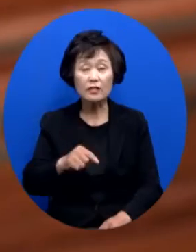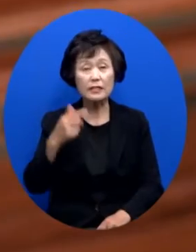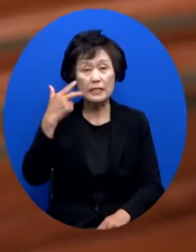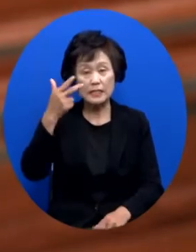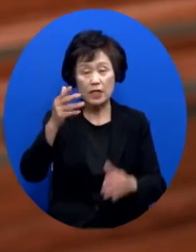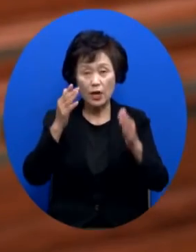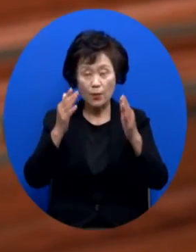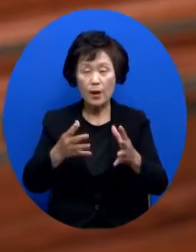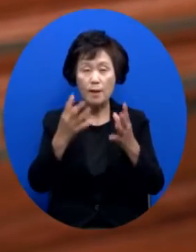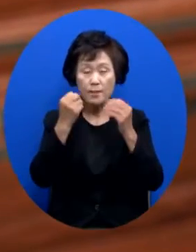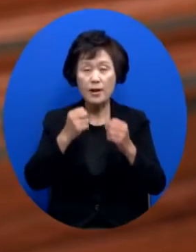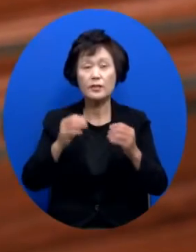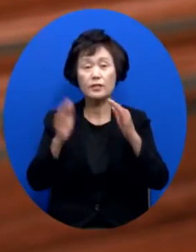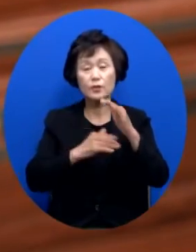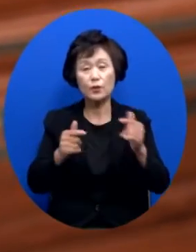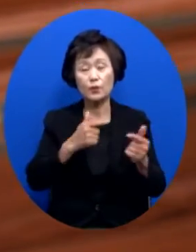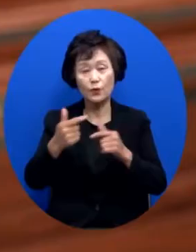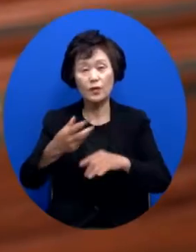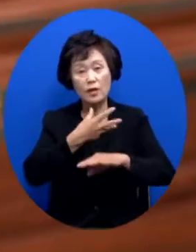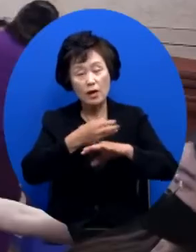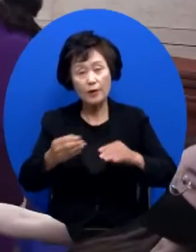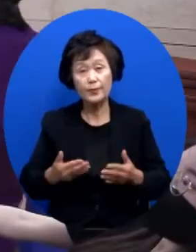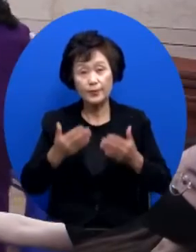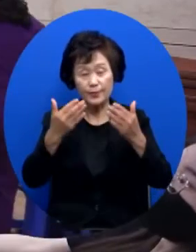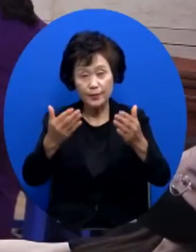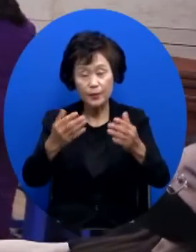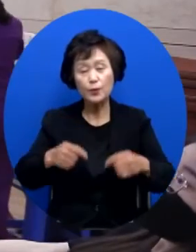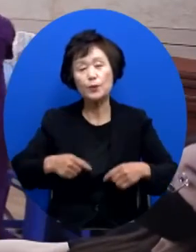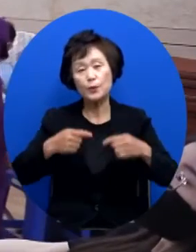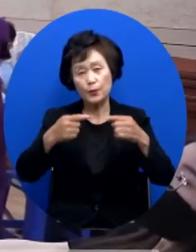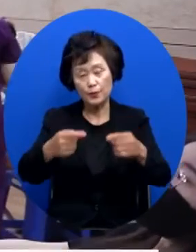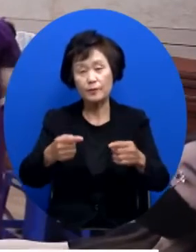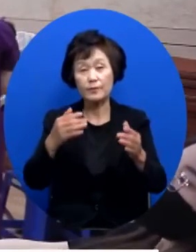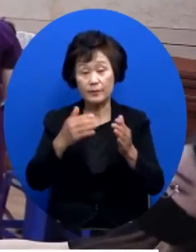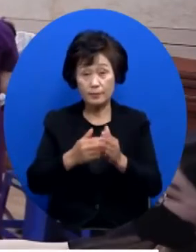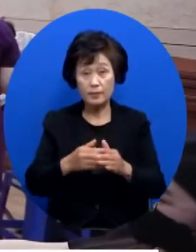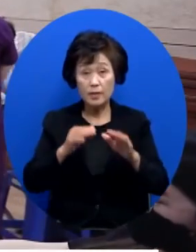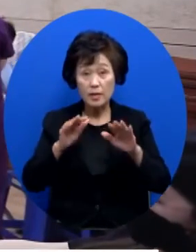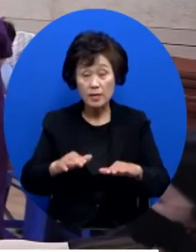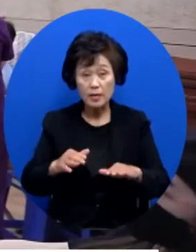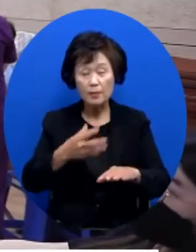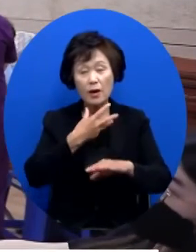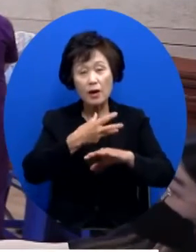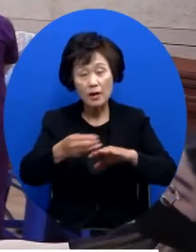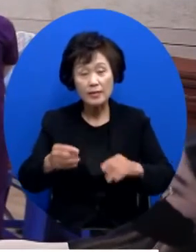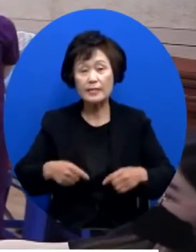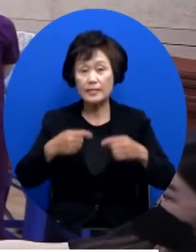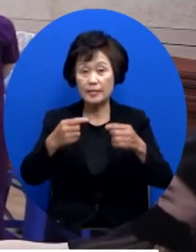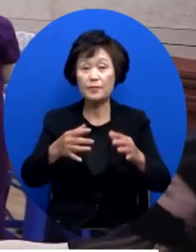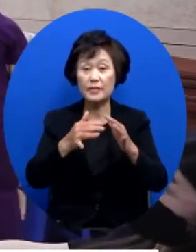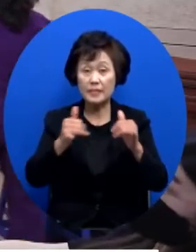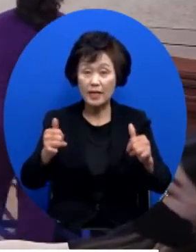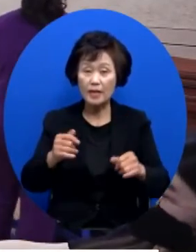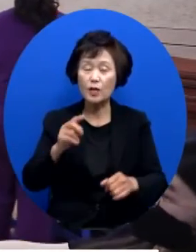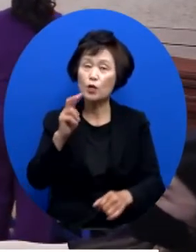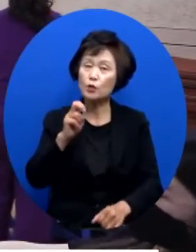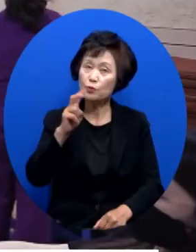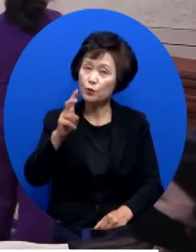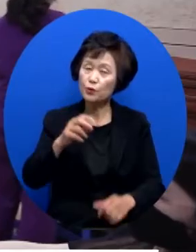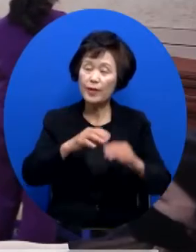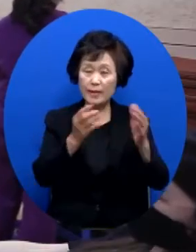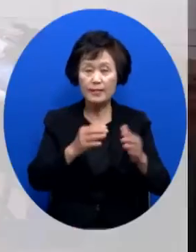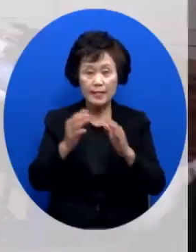많은 성도가 헌혈에 동참해 성황리에 마쳤습니다. 이번 캠페인에선 전국 117교회, 22개 단체가